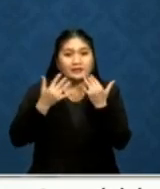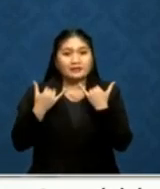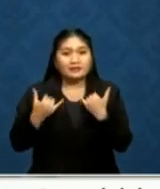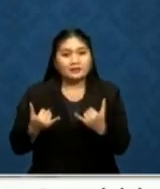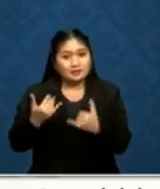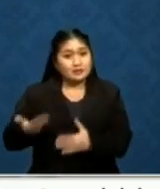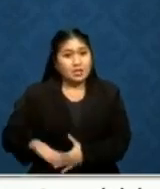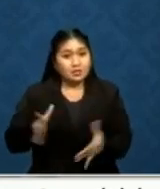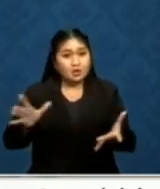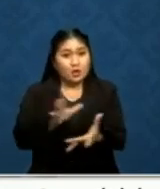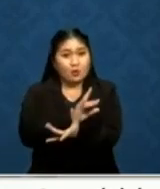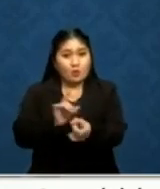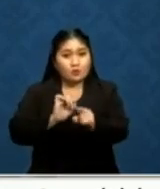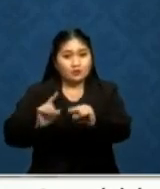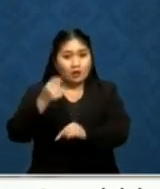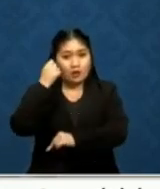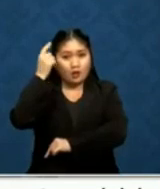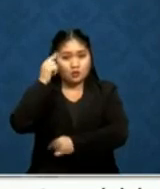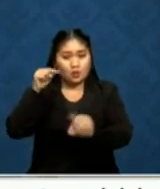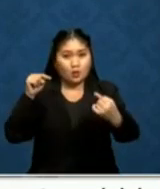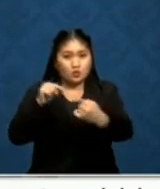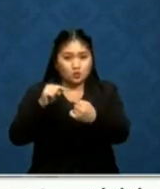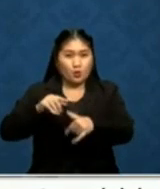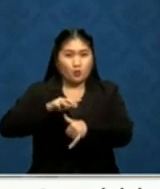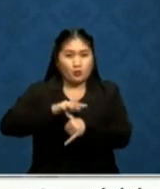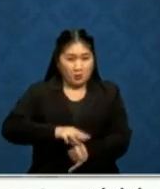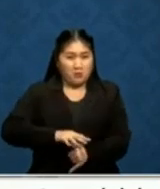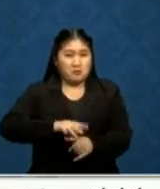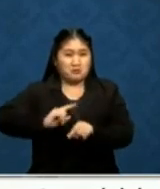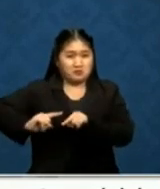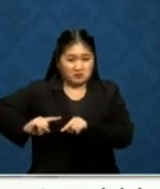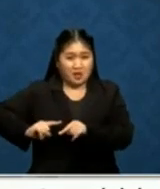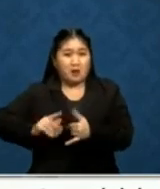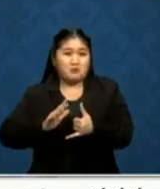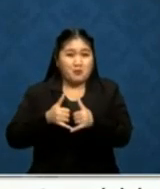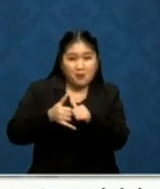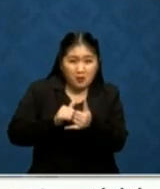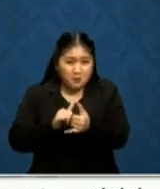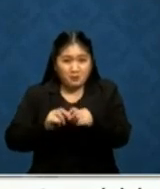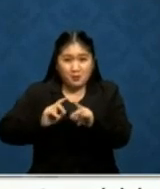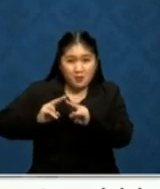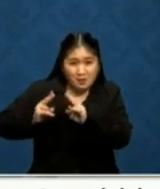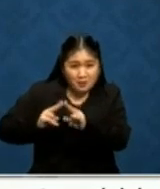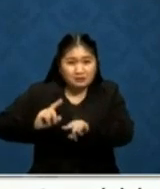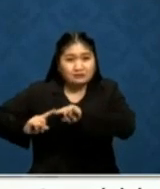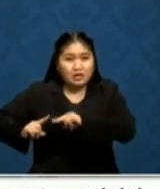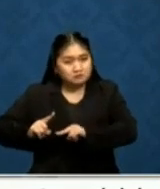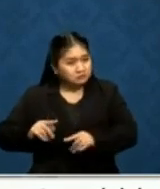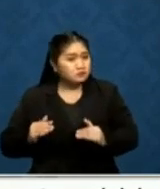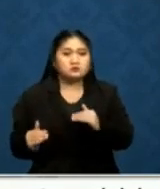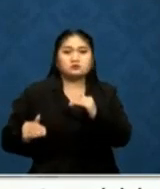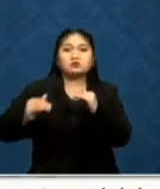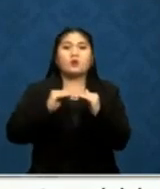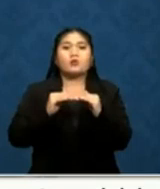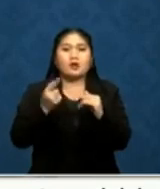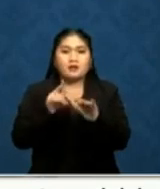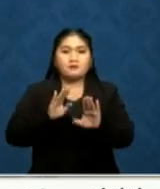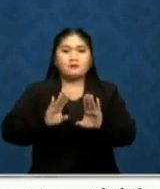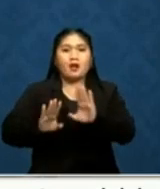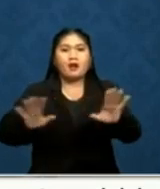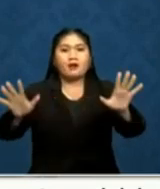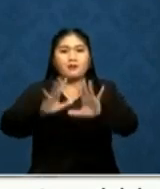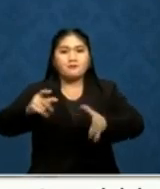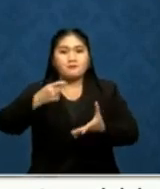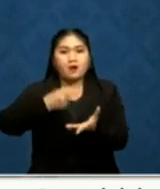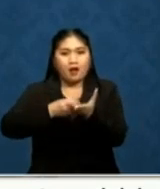ทำให้สังคมเนี่ยเข้าใจเรื่องคุกคามทางเพศเท่ากันนะคะมีความรู้เท่าๆกันและเปรียบเสมือนเป็นหลักประกันให้ทุก